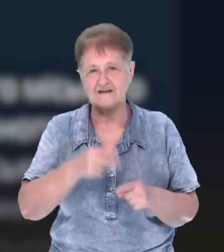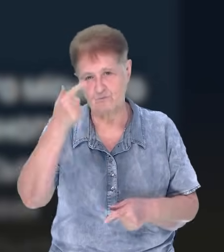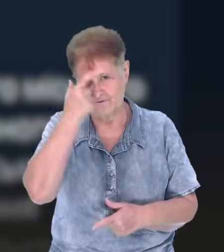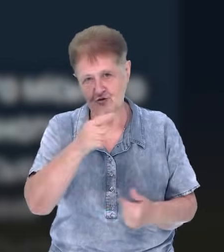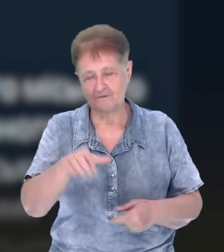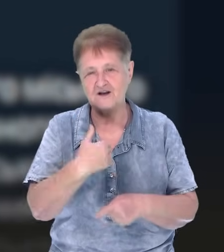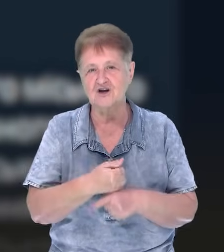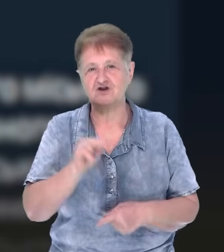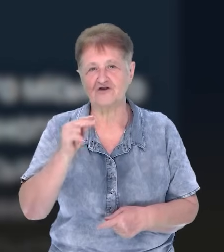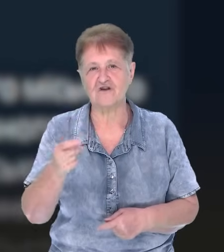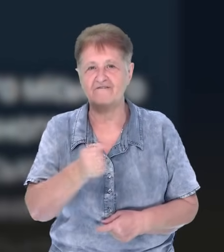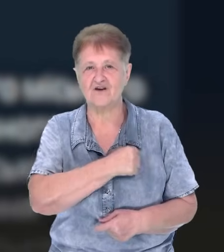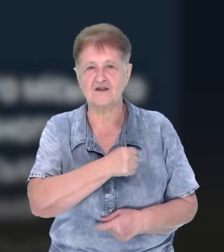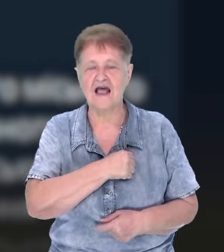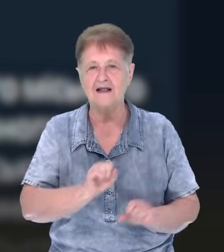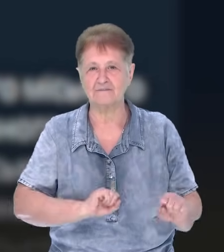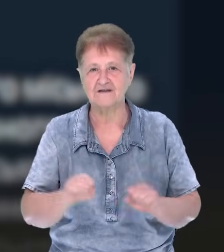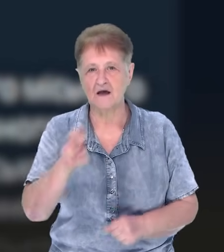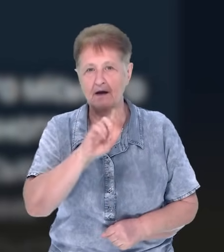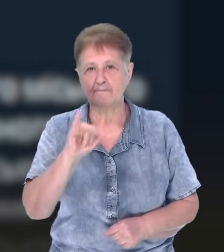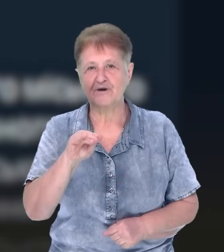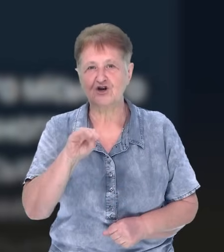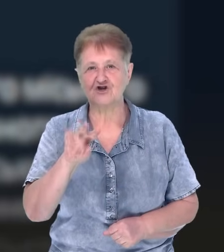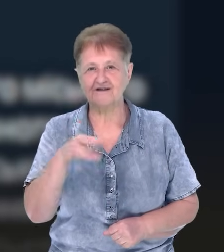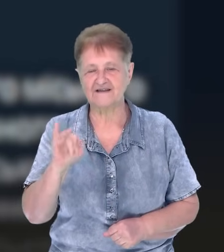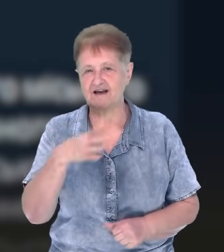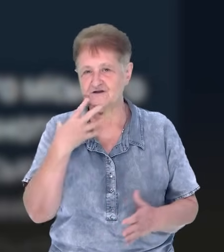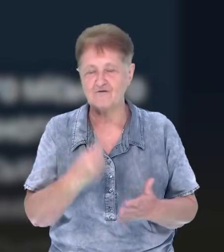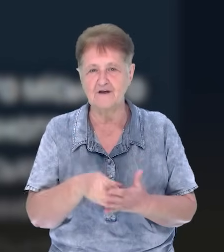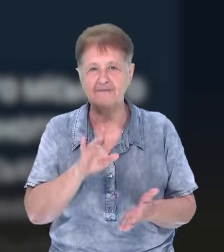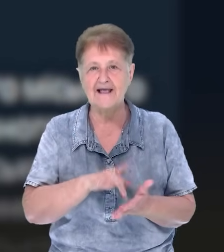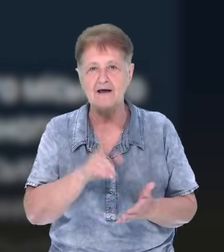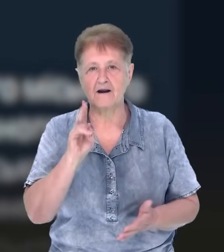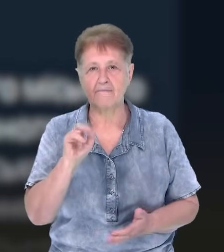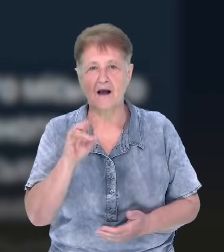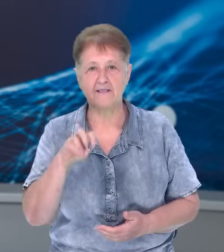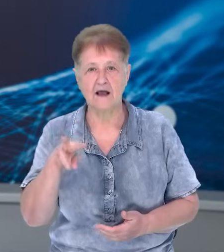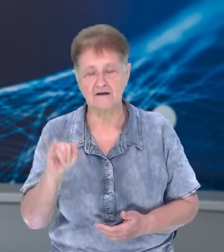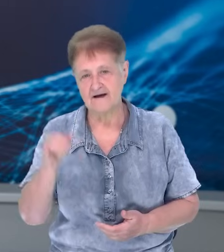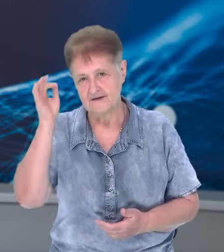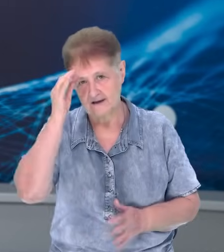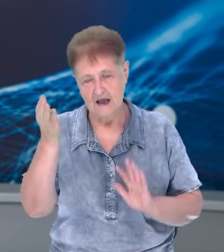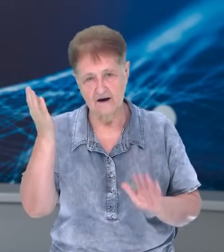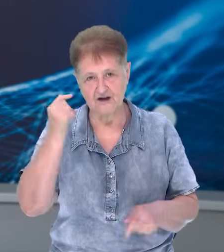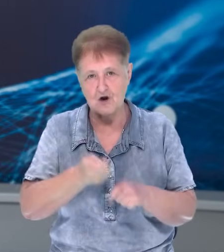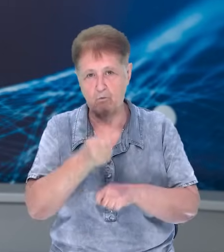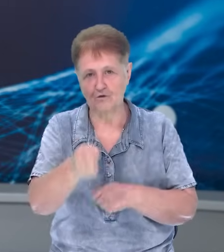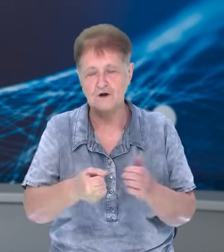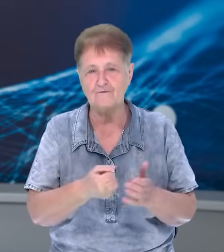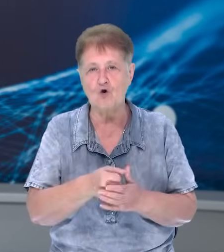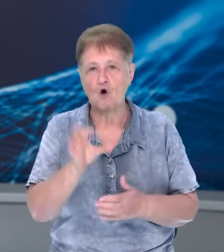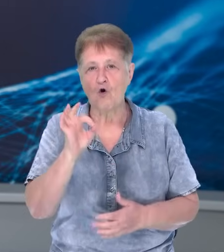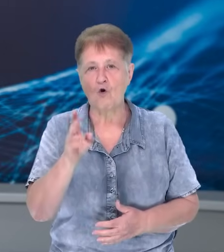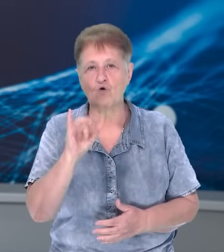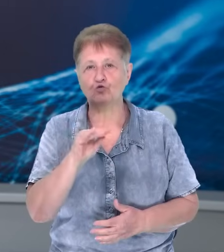повідомив начальник Чернігівської міської військової адміністрації Дмитро Брижинський у своєму телеграм-каналі. Нагадаємо, раніше позов до